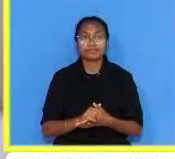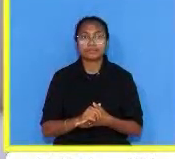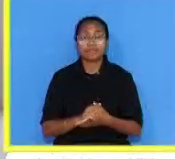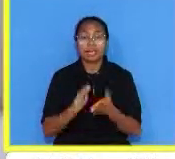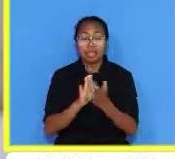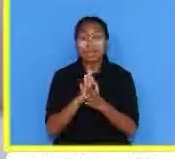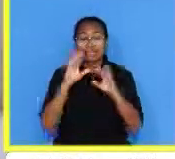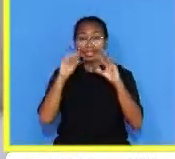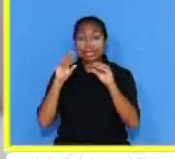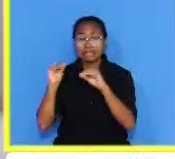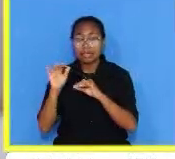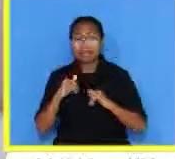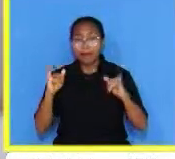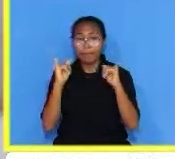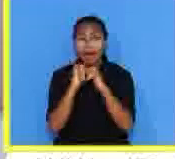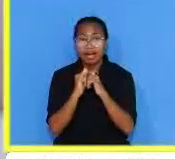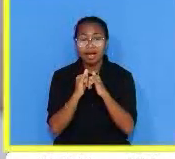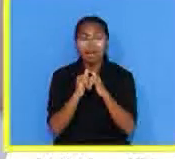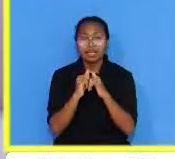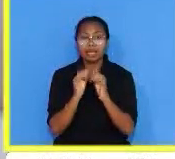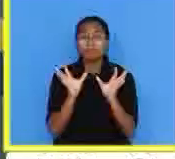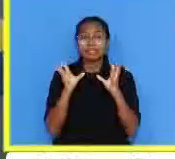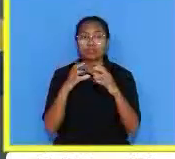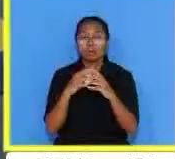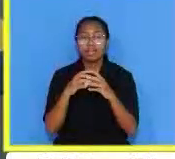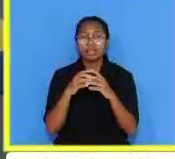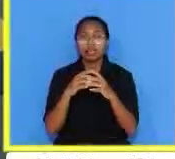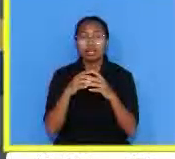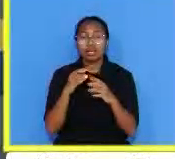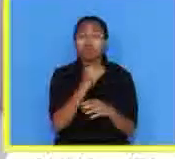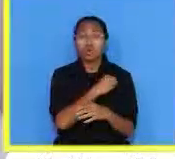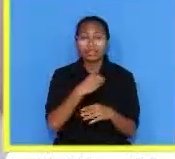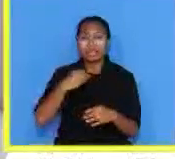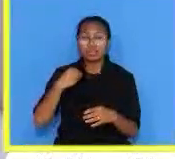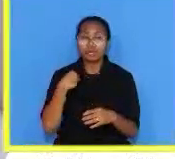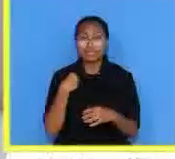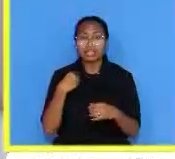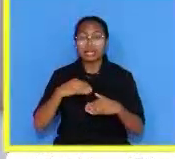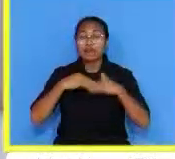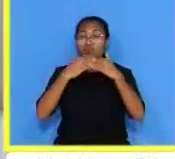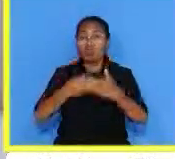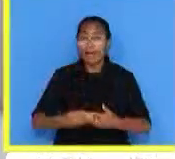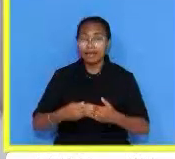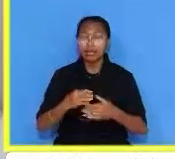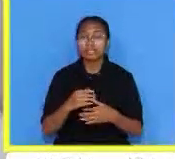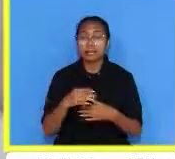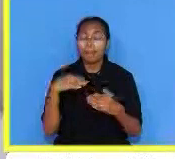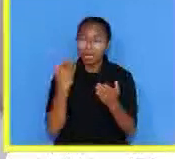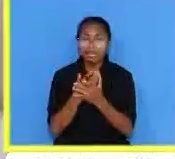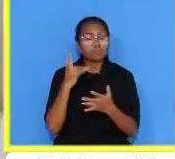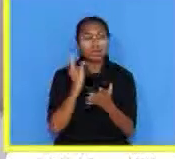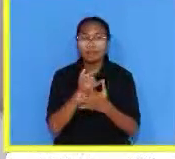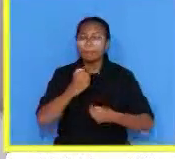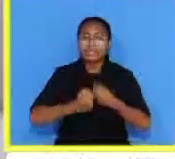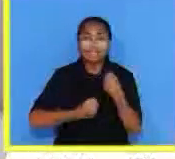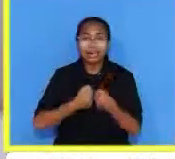dan bekerja sama dengan Persatuan Obstetri Ginekologi Indonesia, dokter-dokter kandungan. Mereka bergerak